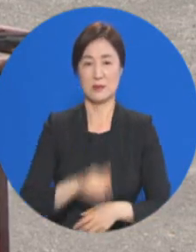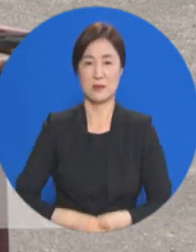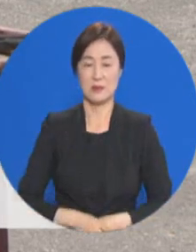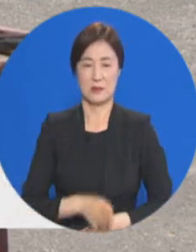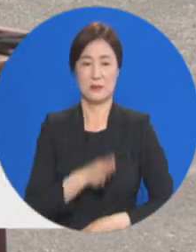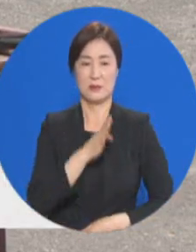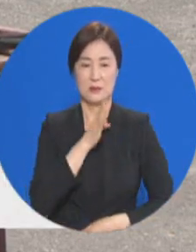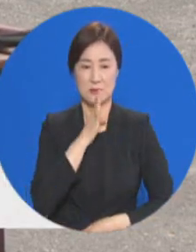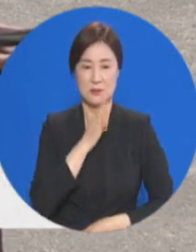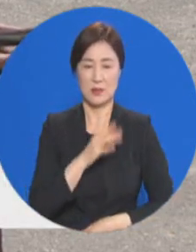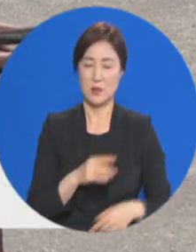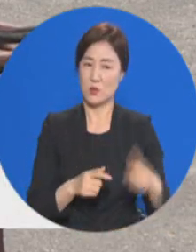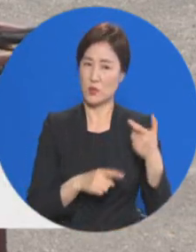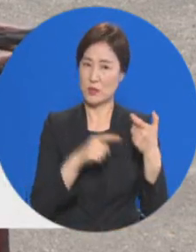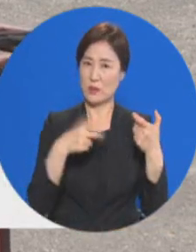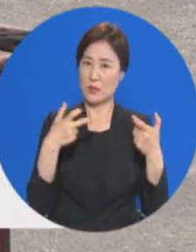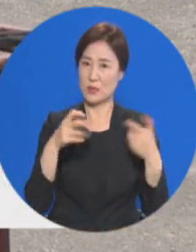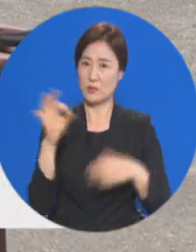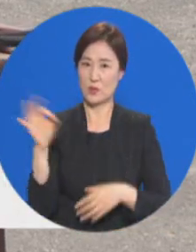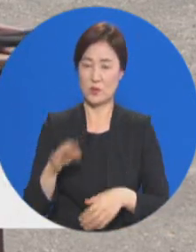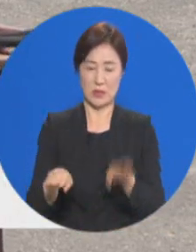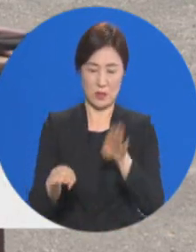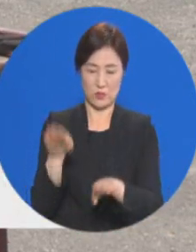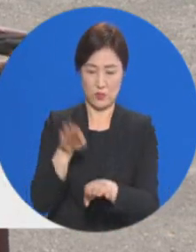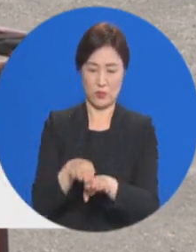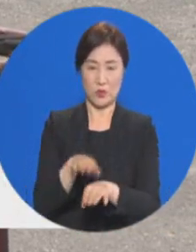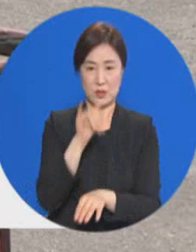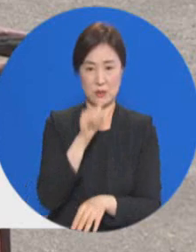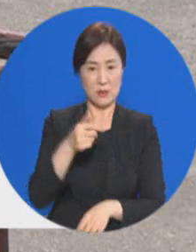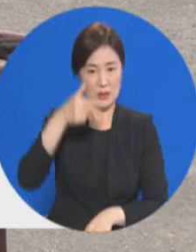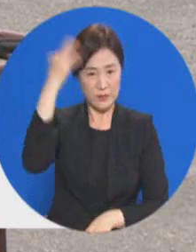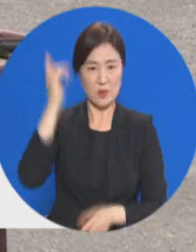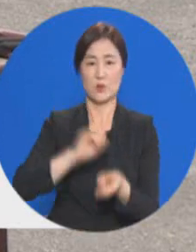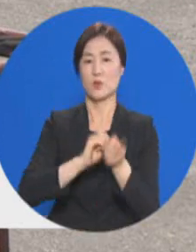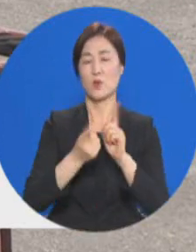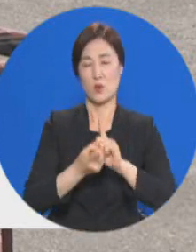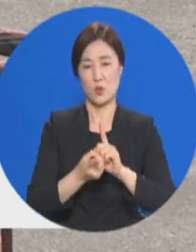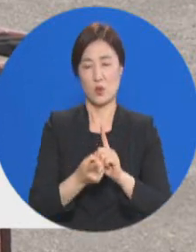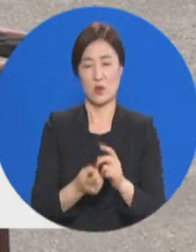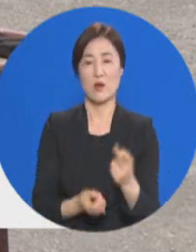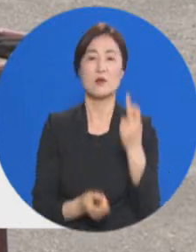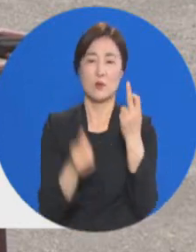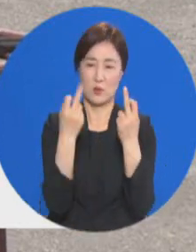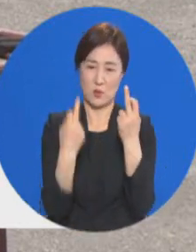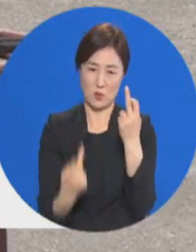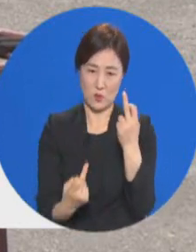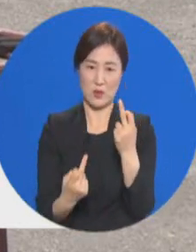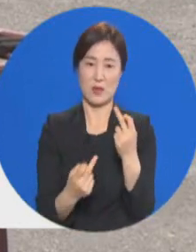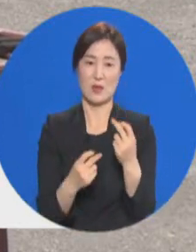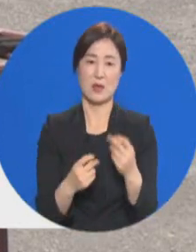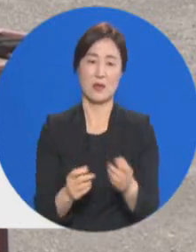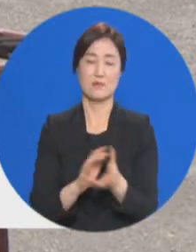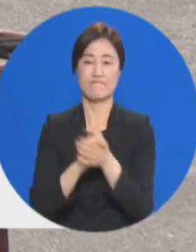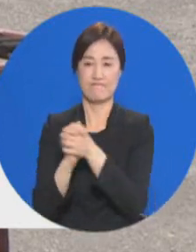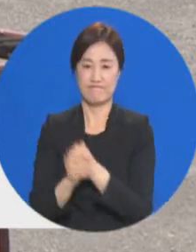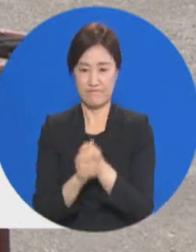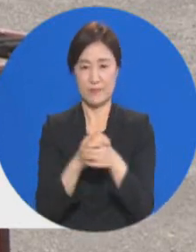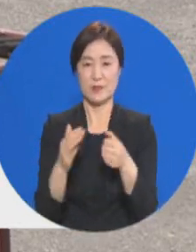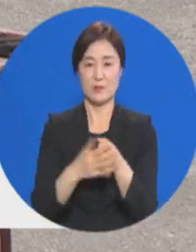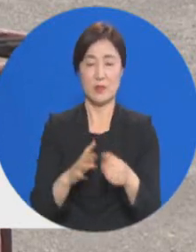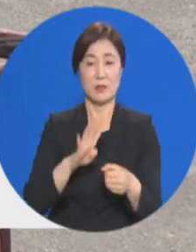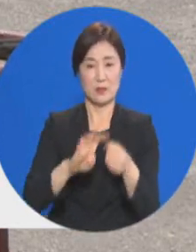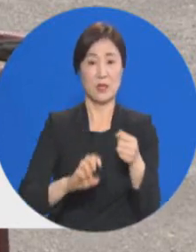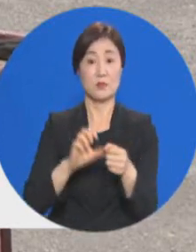여기는요 한 60, 70%다 물렸습니다. 옛날에는 서로 주고받고 여기 형님 동생하고 지다 보니까 40년,